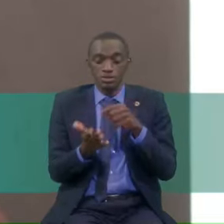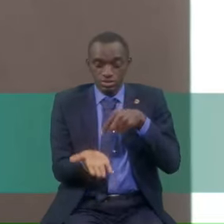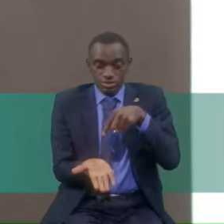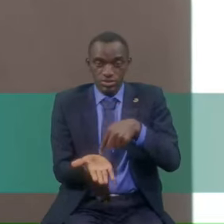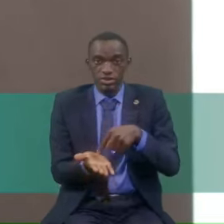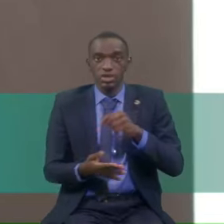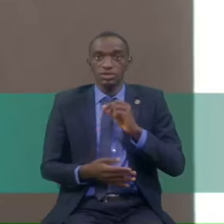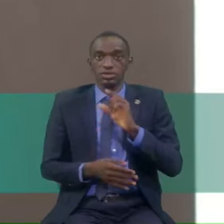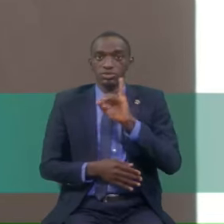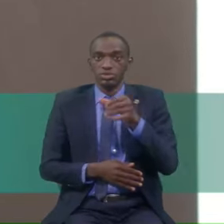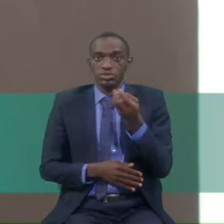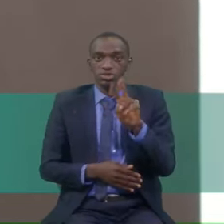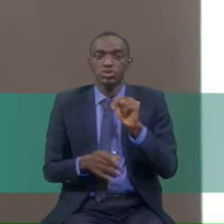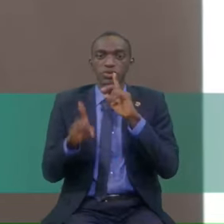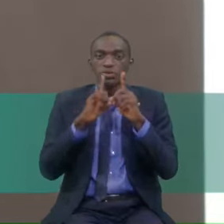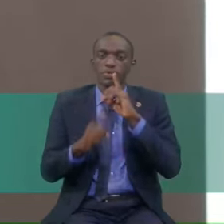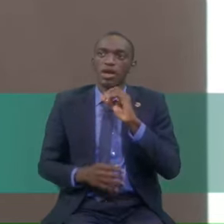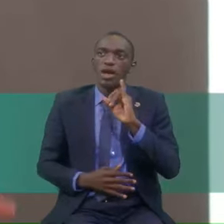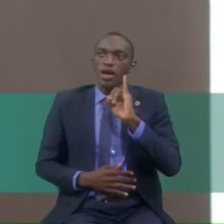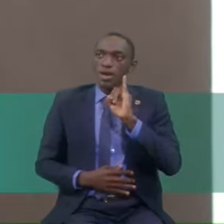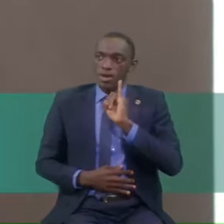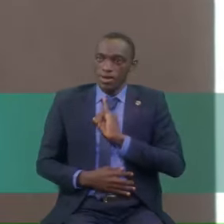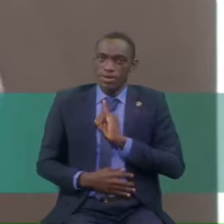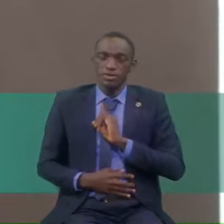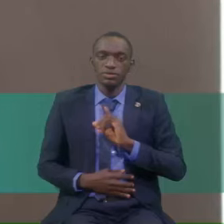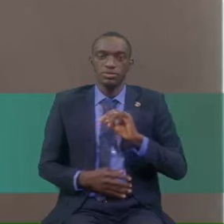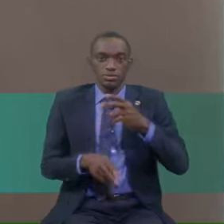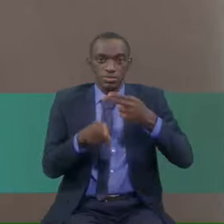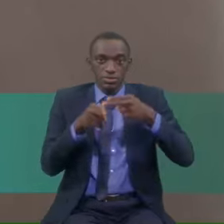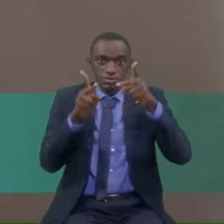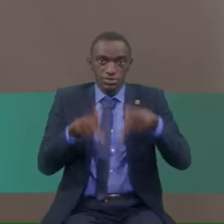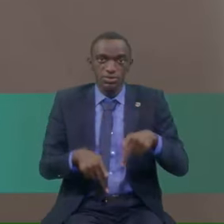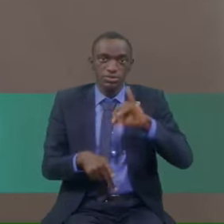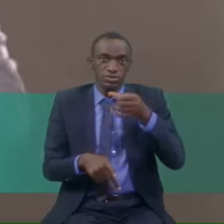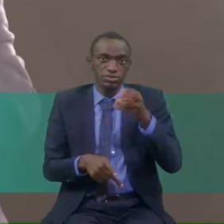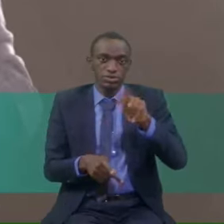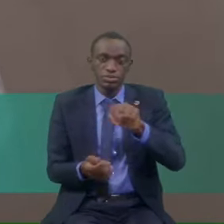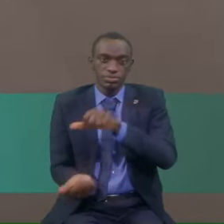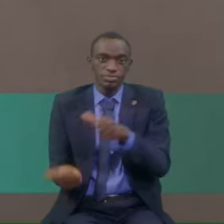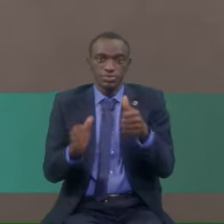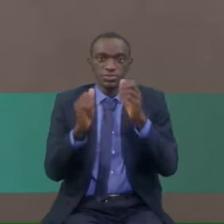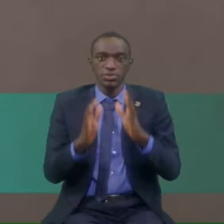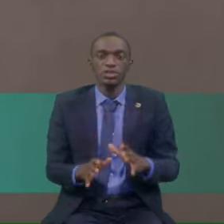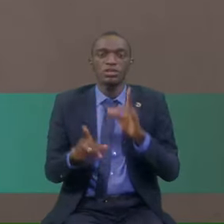parle, moi, Jean, le baptiseur qui parle, Jean-Baptiste qui